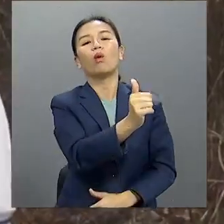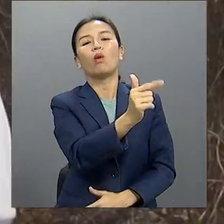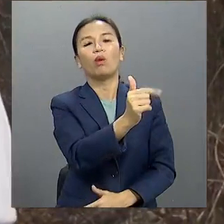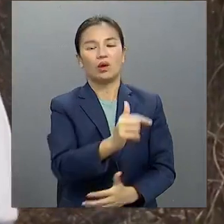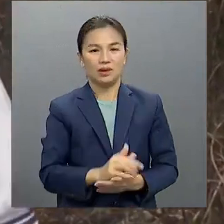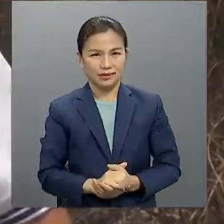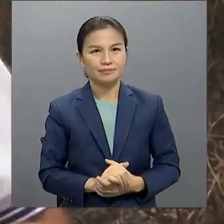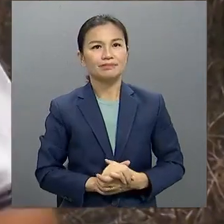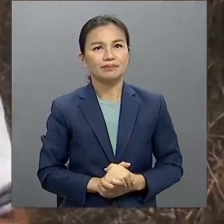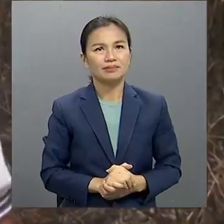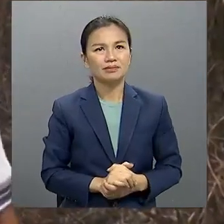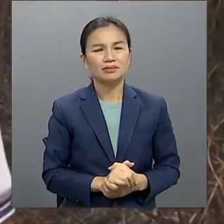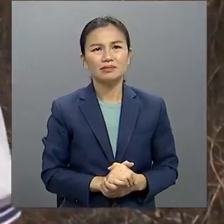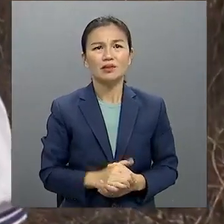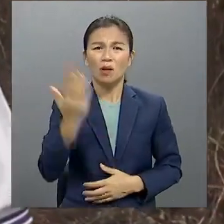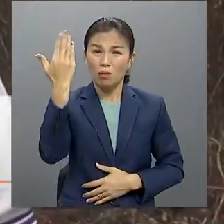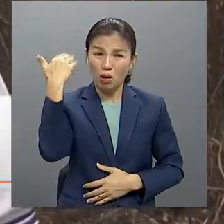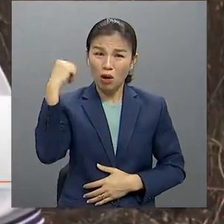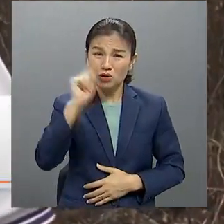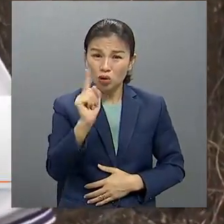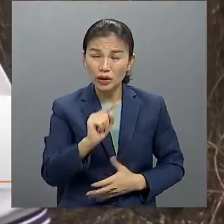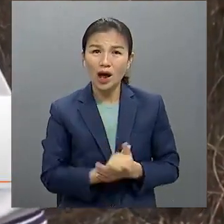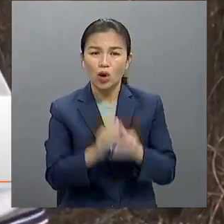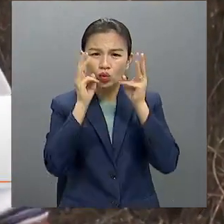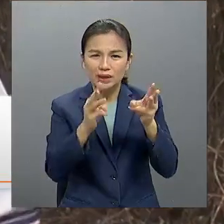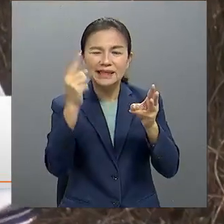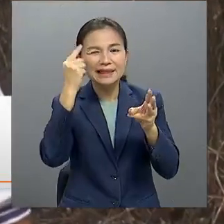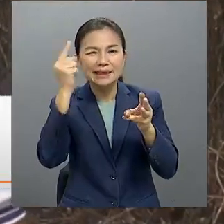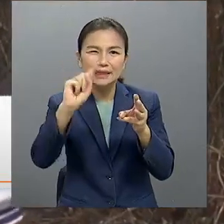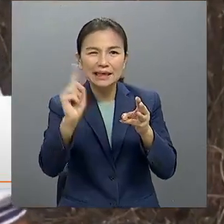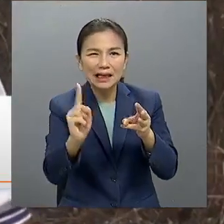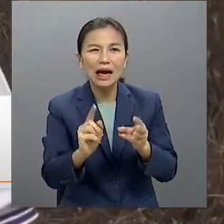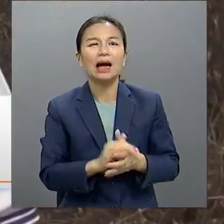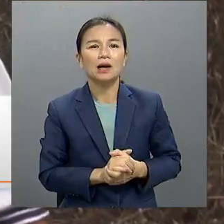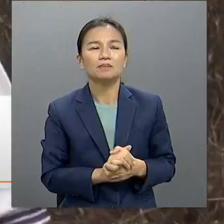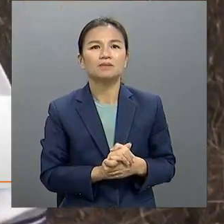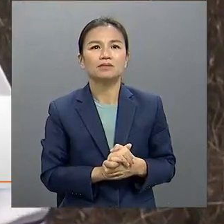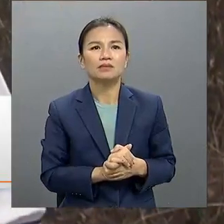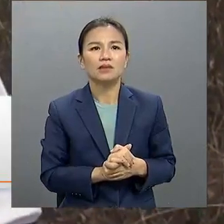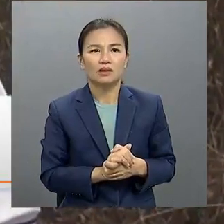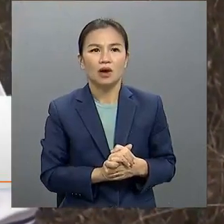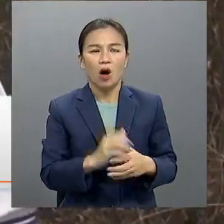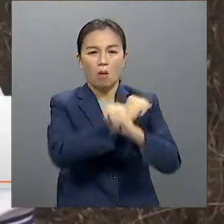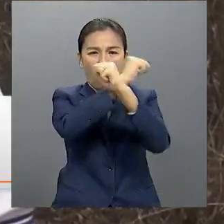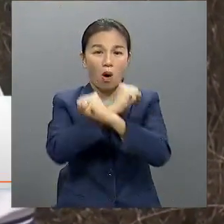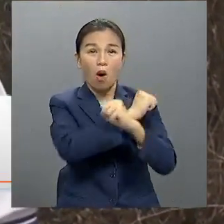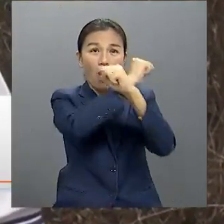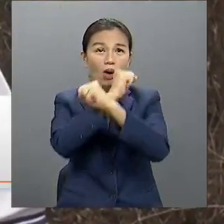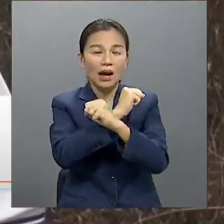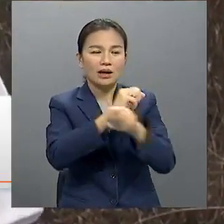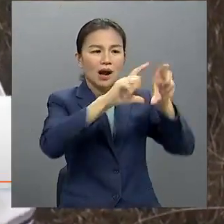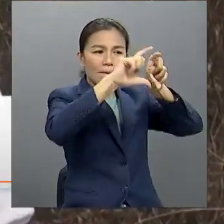ทั้งเนี่ยเราก็พยายามที่จะหาวิธีการให้มันช่วยป้องกันตรงเนี้ยไม่ว่าเราจะติดป้ายในลักษณะของ